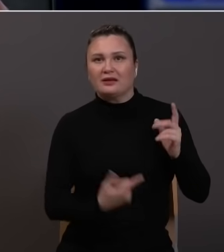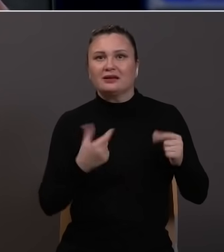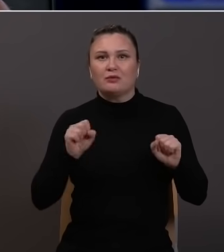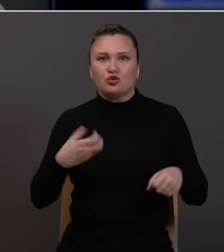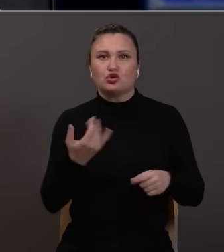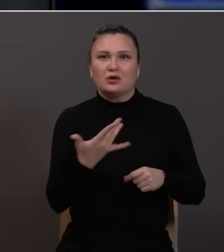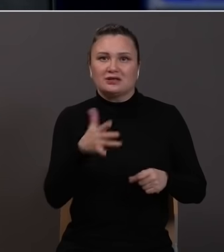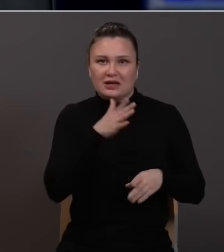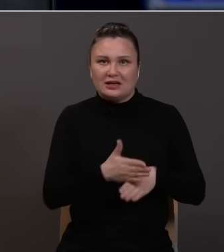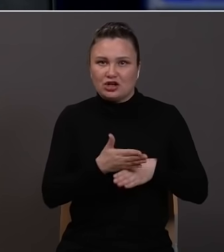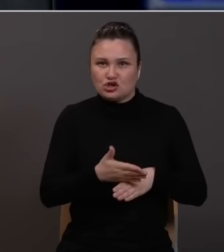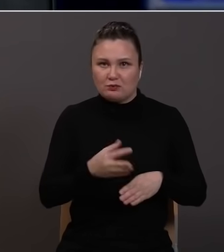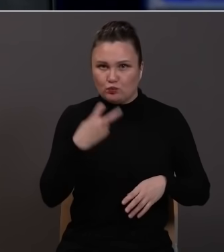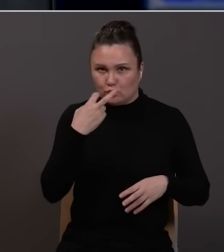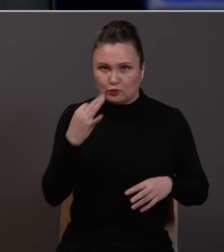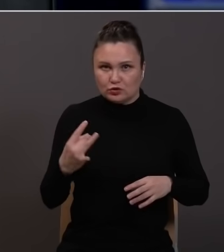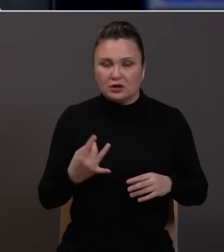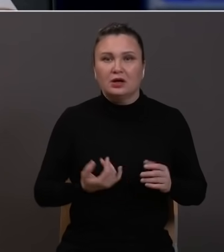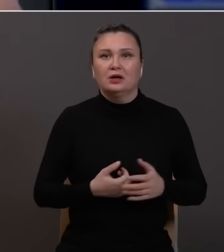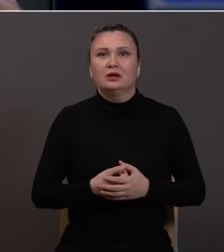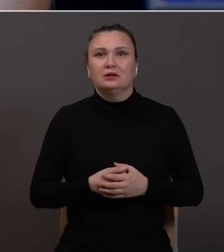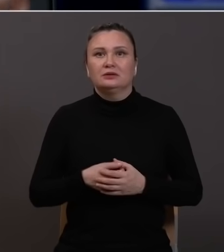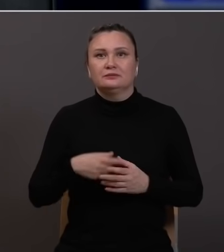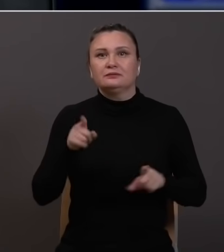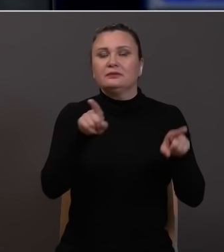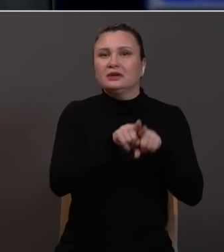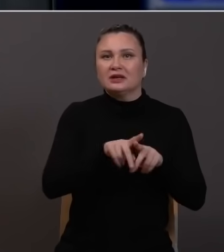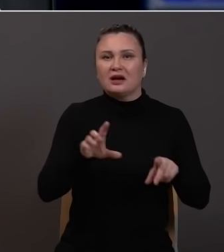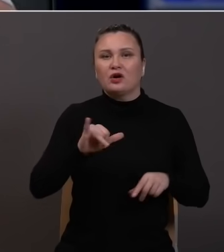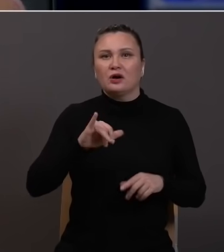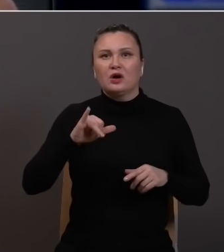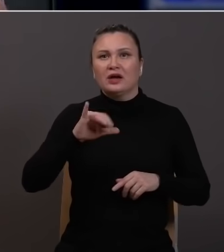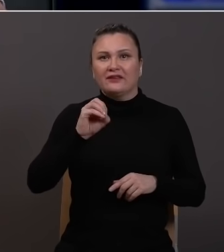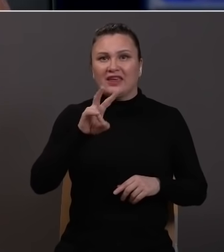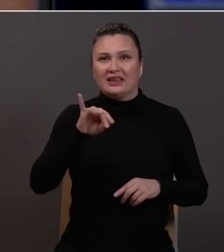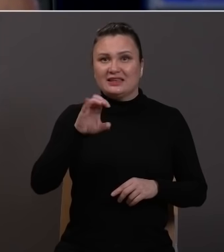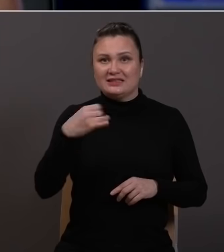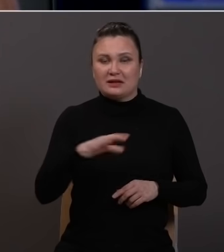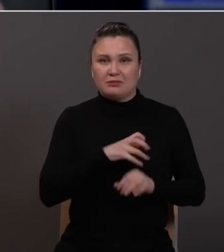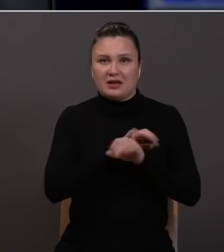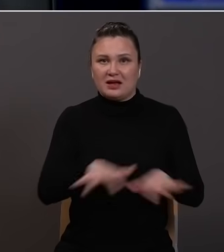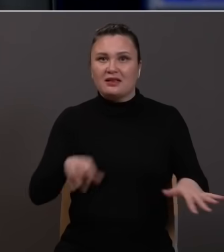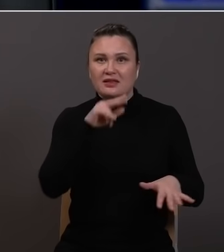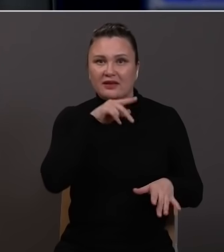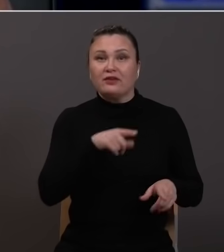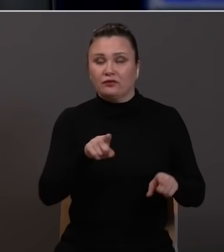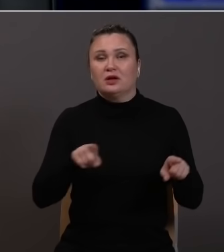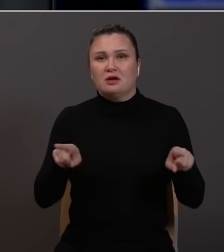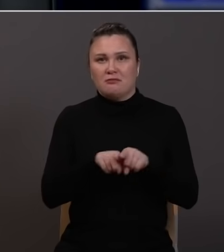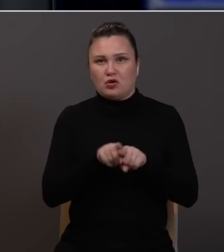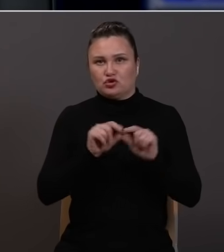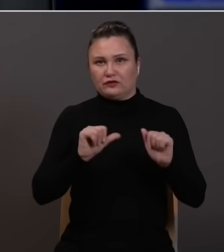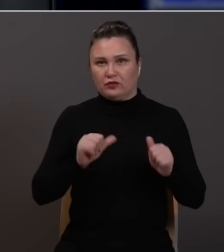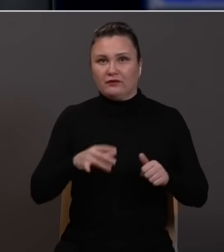которая недавно была в устье Енисея, то есть разлив нефтепродуктов. И уже на основании вот этих данных, которые